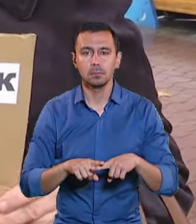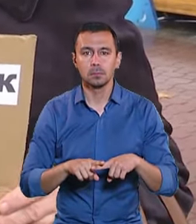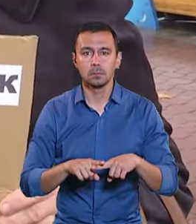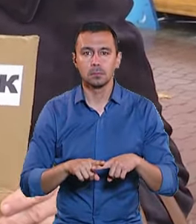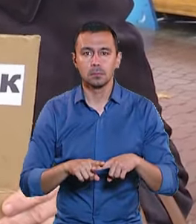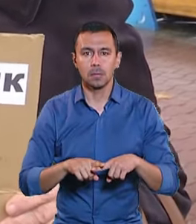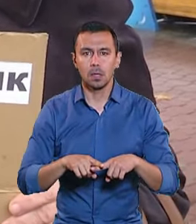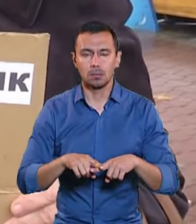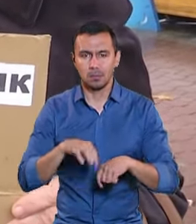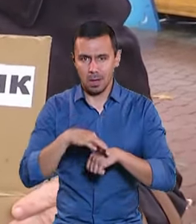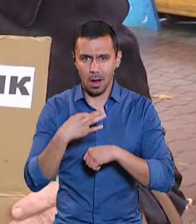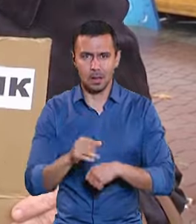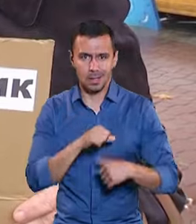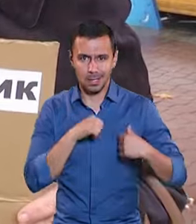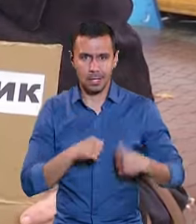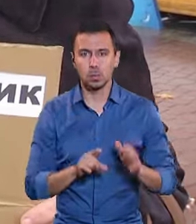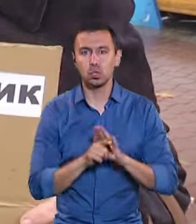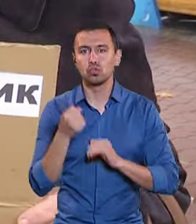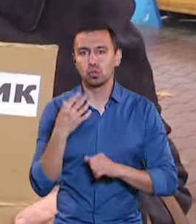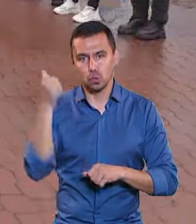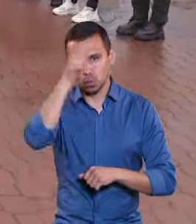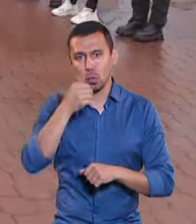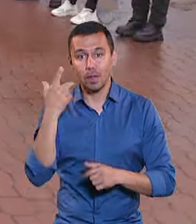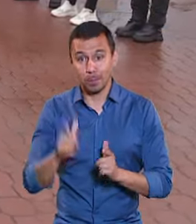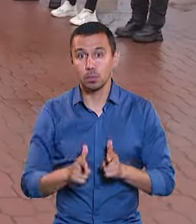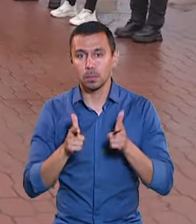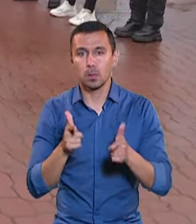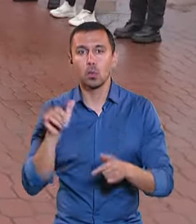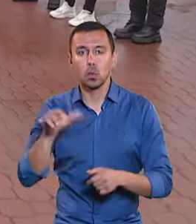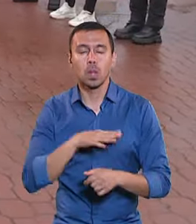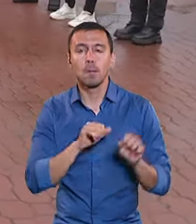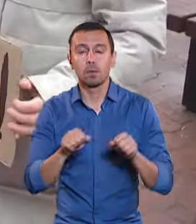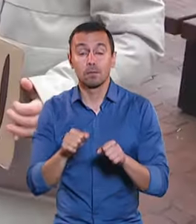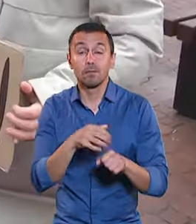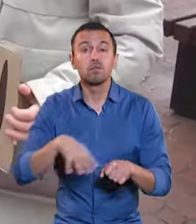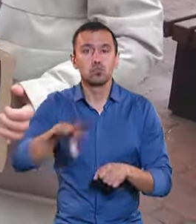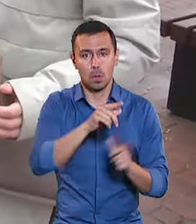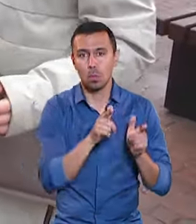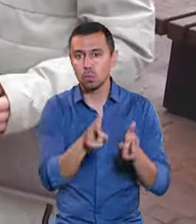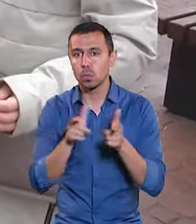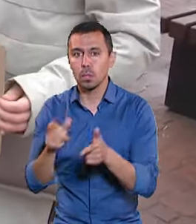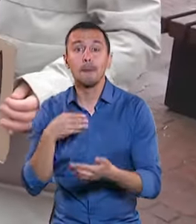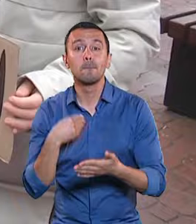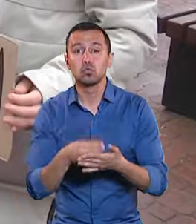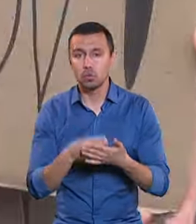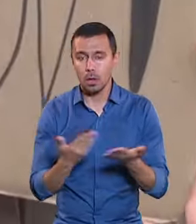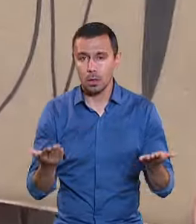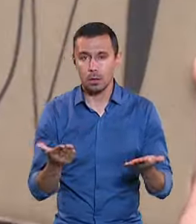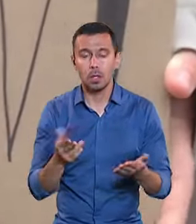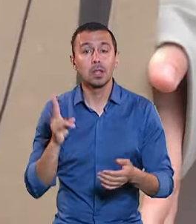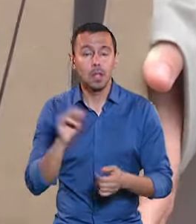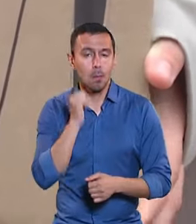рана на серці ще з 14-го року. І коли він поступав, йому була можливість кругом поступити на бюджет.